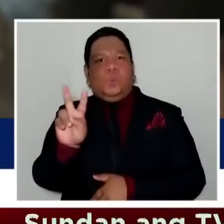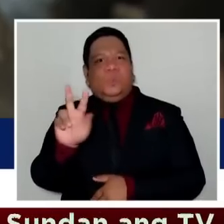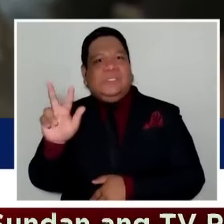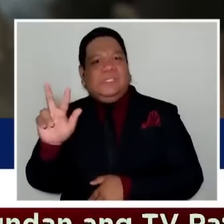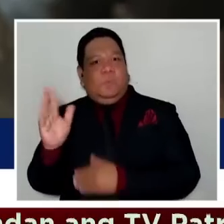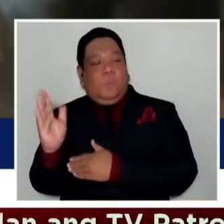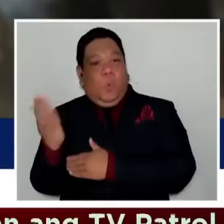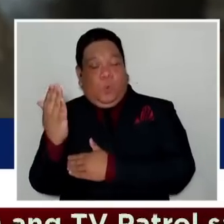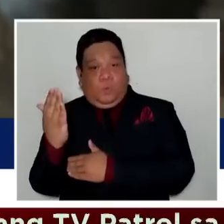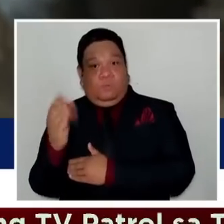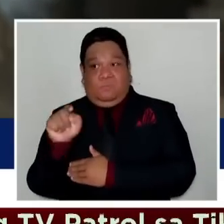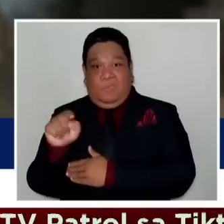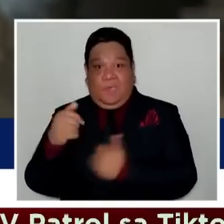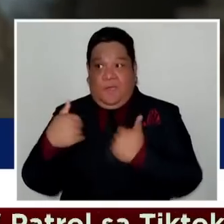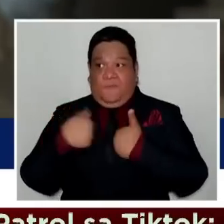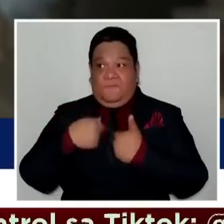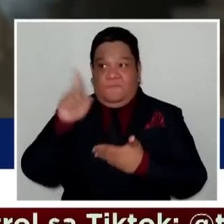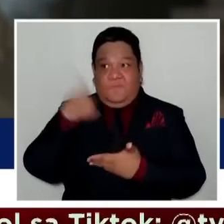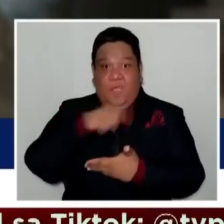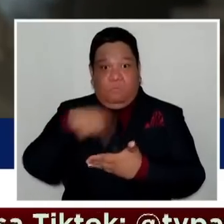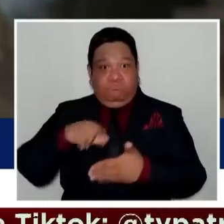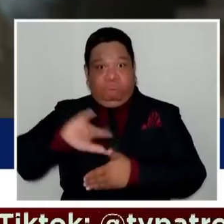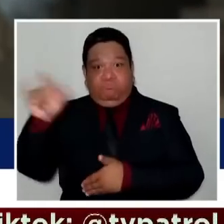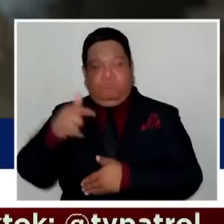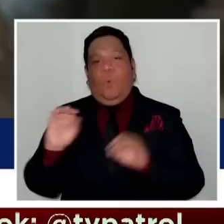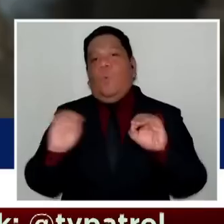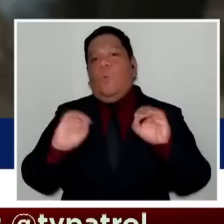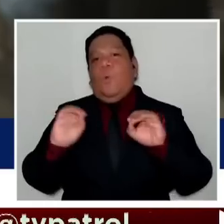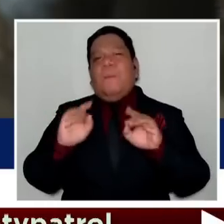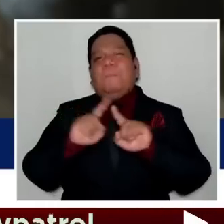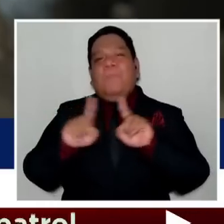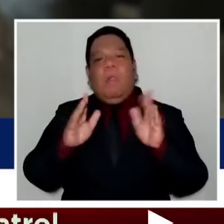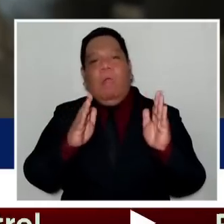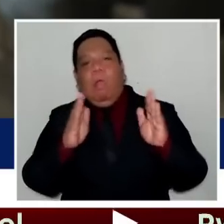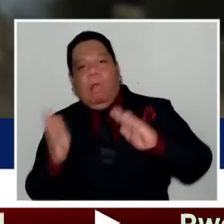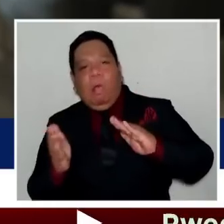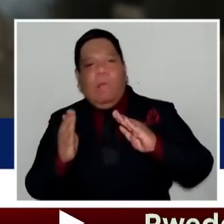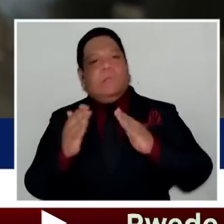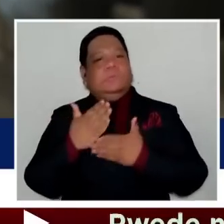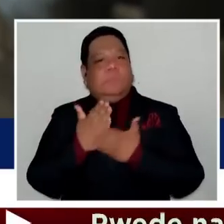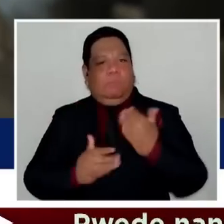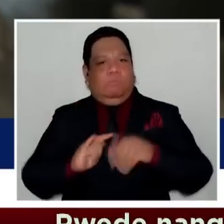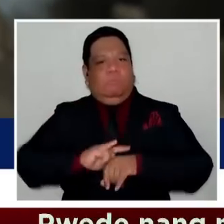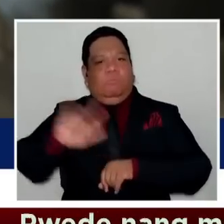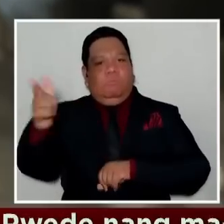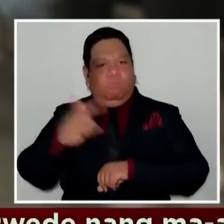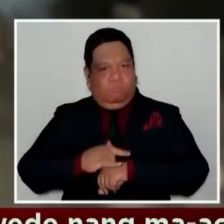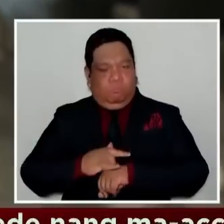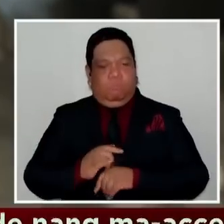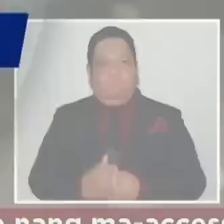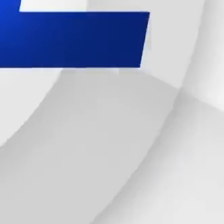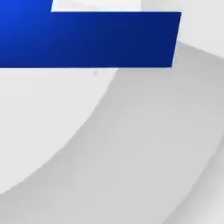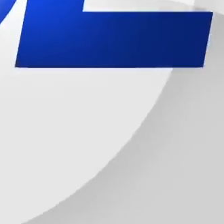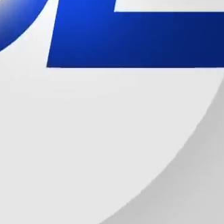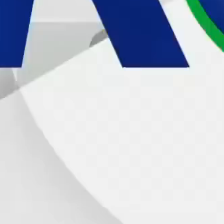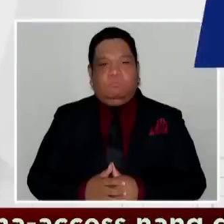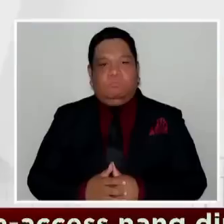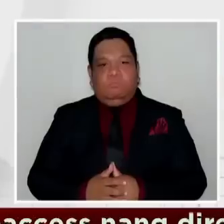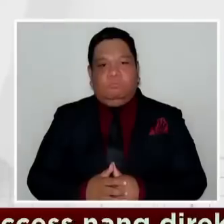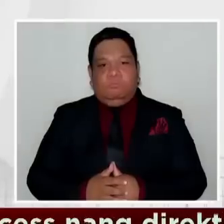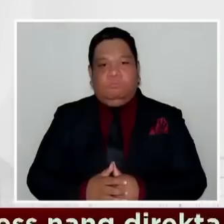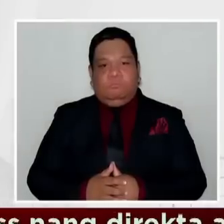namang nakanselang anumang flights pero may mga na-adjust na ilang mga biyahe sa NAIA Terminal 2.